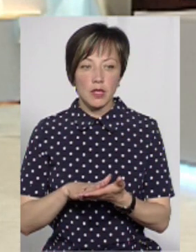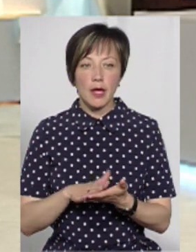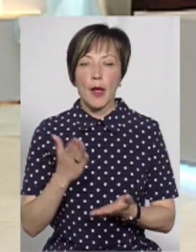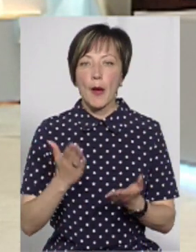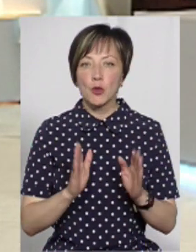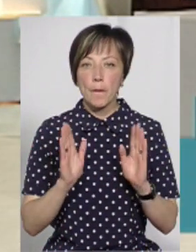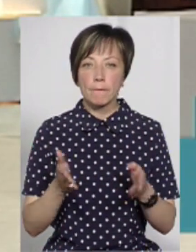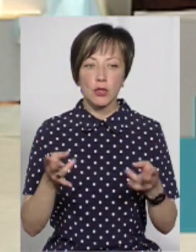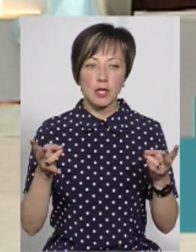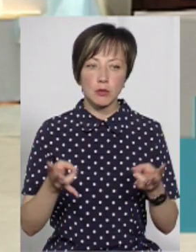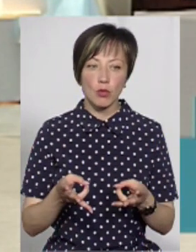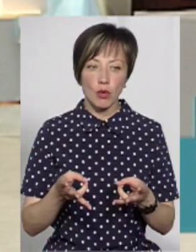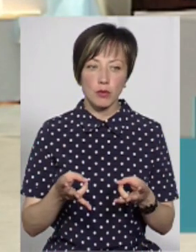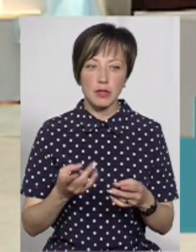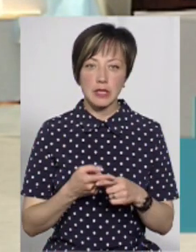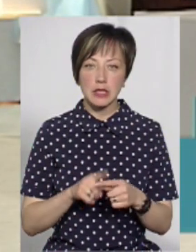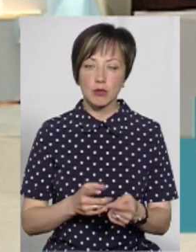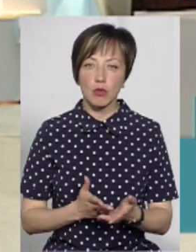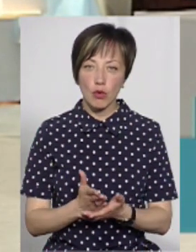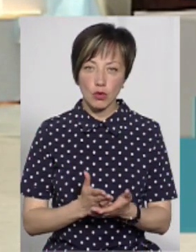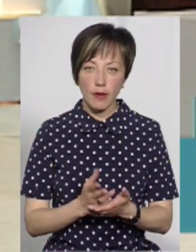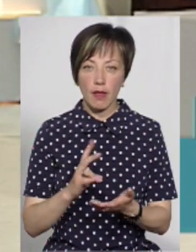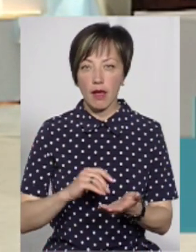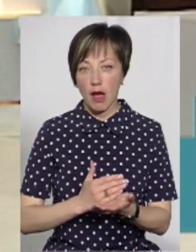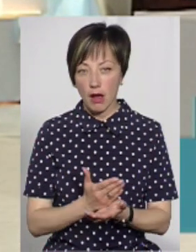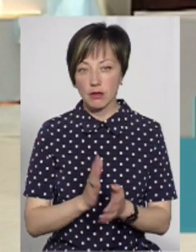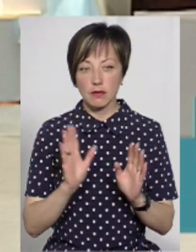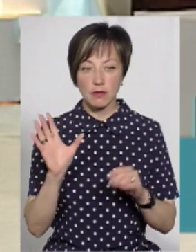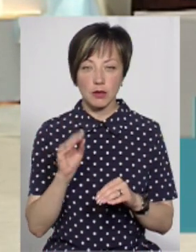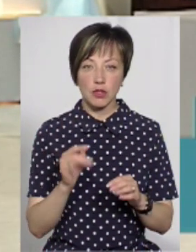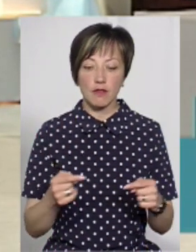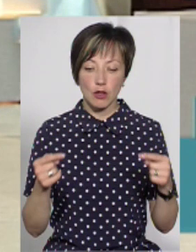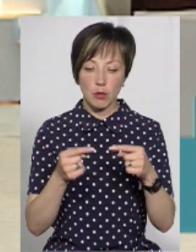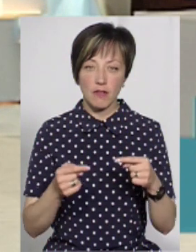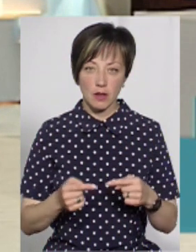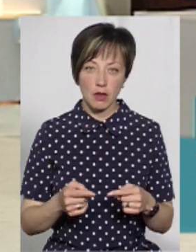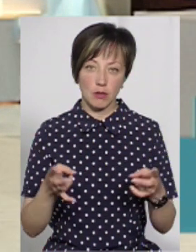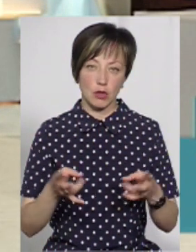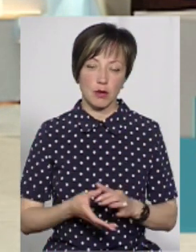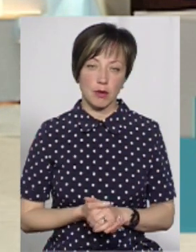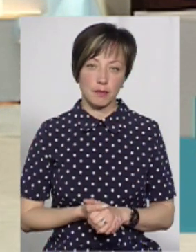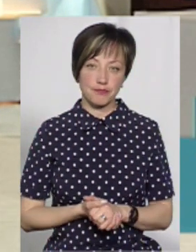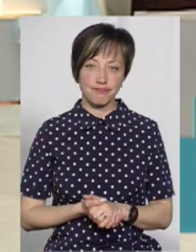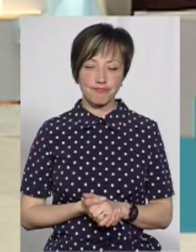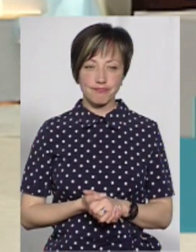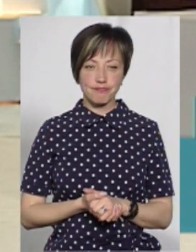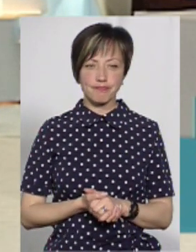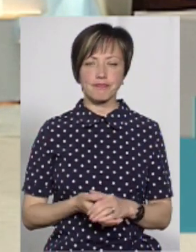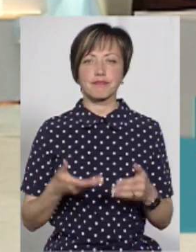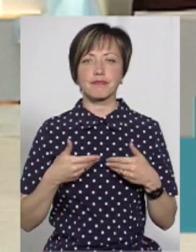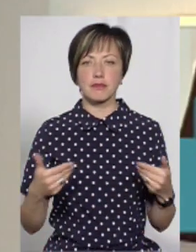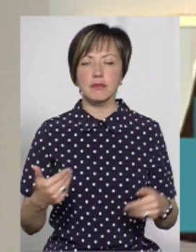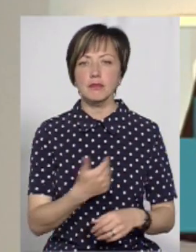якщо буде попит на ці послуги, буде попит на якість, воно все буде відповідати ринку і потребам. І ми,